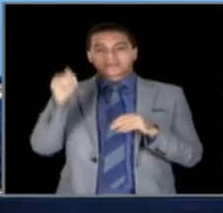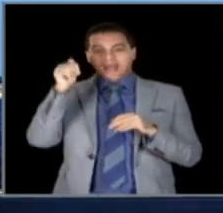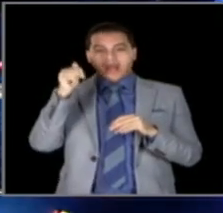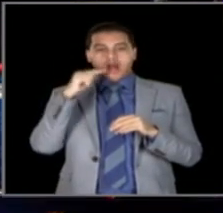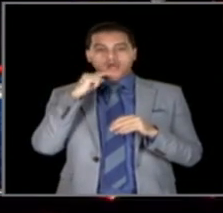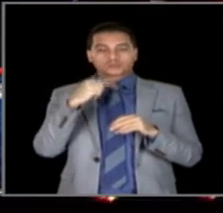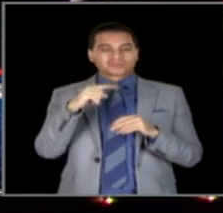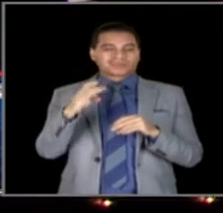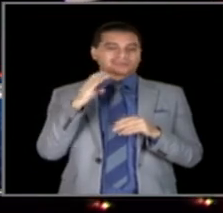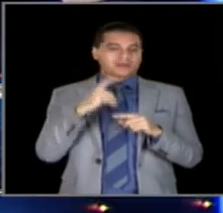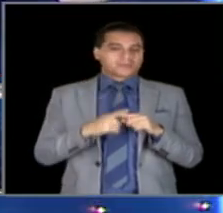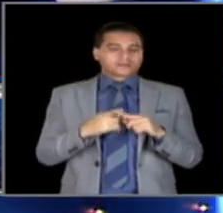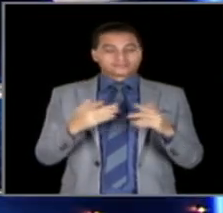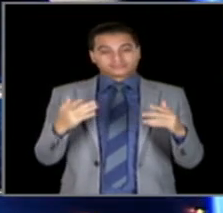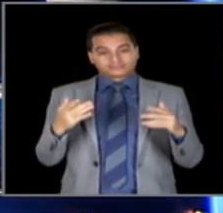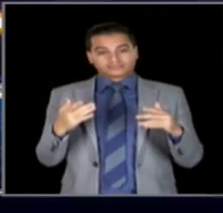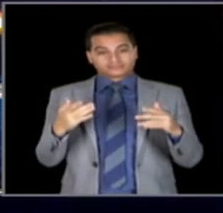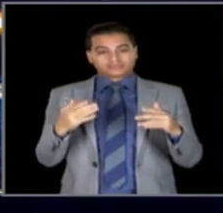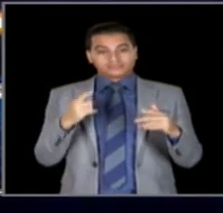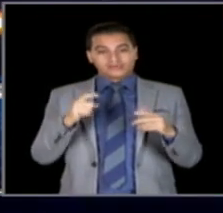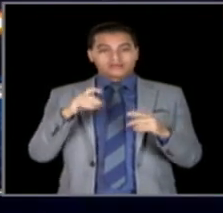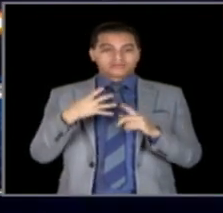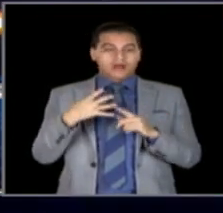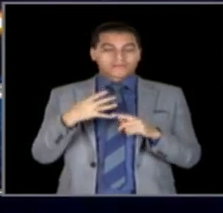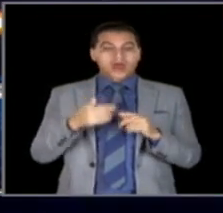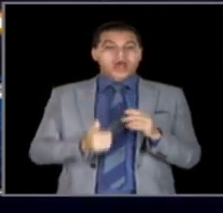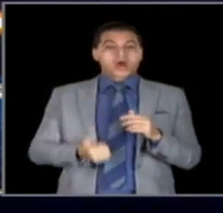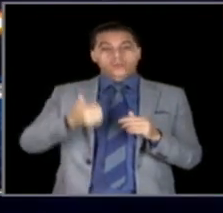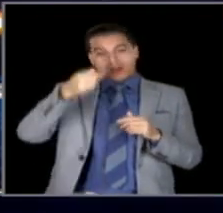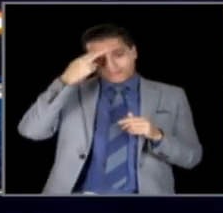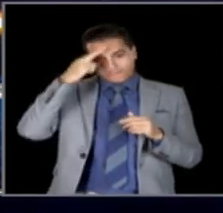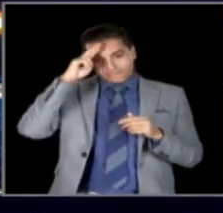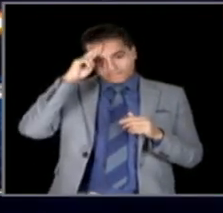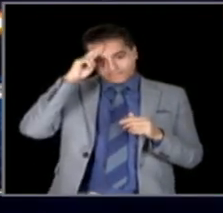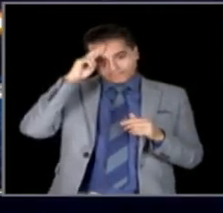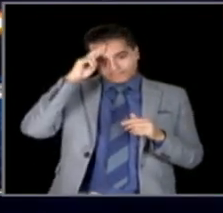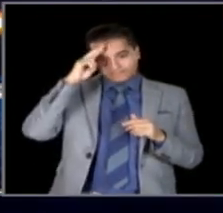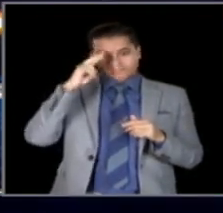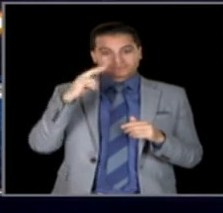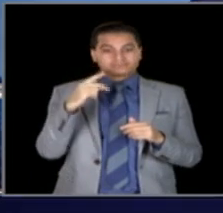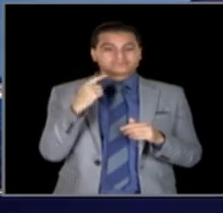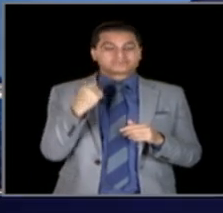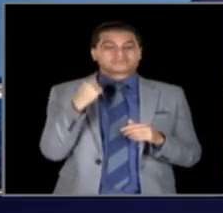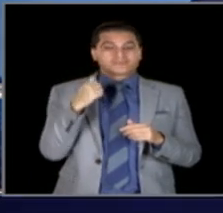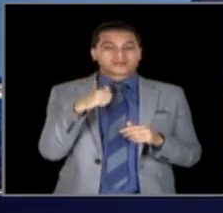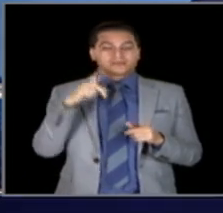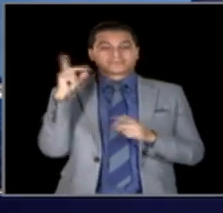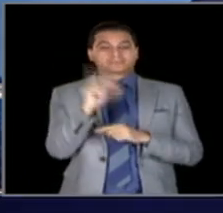خاطئة. ده اللقب الرابع. كسبوا في النهائي